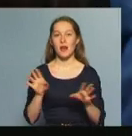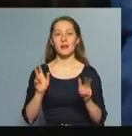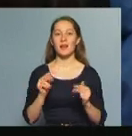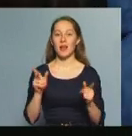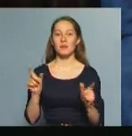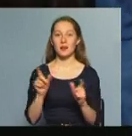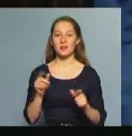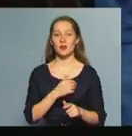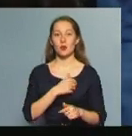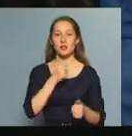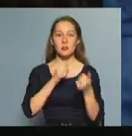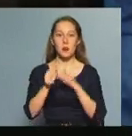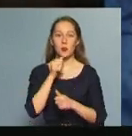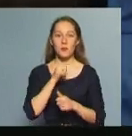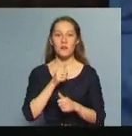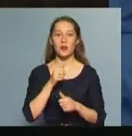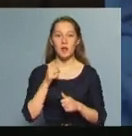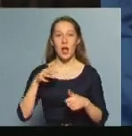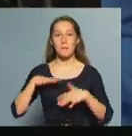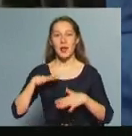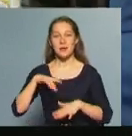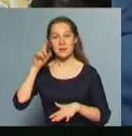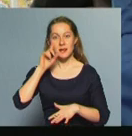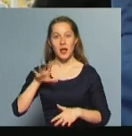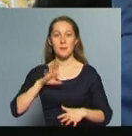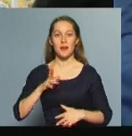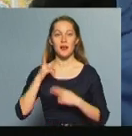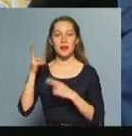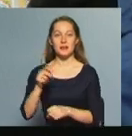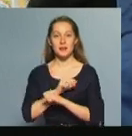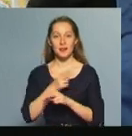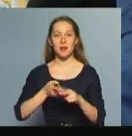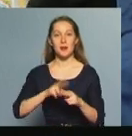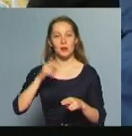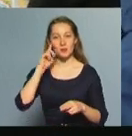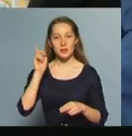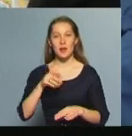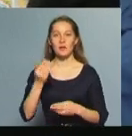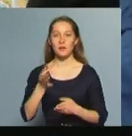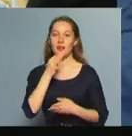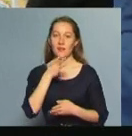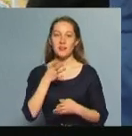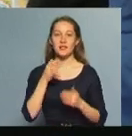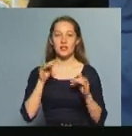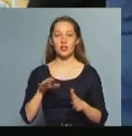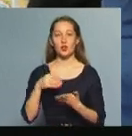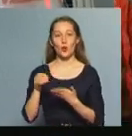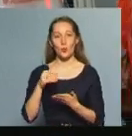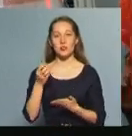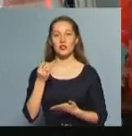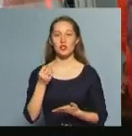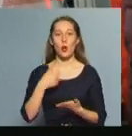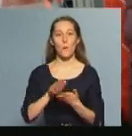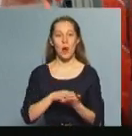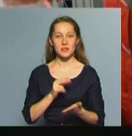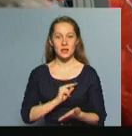Хочется попробовать. Вот абхазские мы знаем продукты, мы ездим туда отдыхать, поэтому нам нравится. Вот решили взять еще и масло попробовать. Здесь